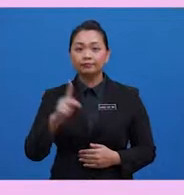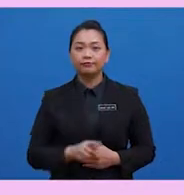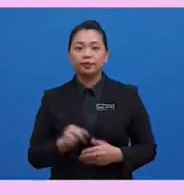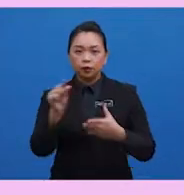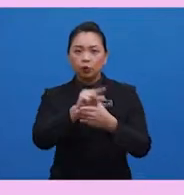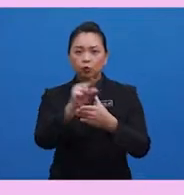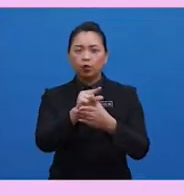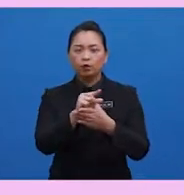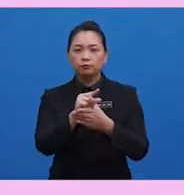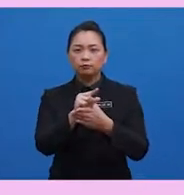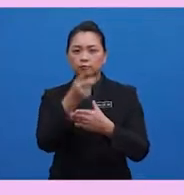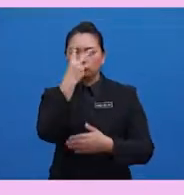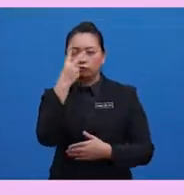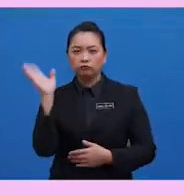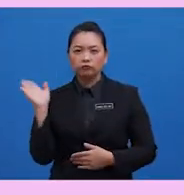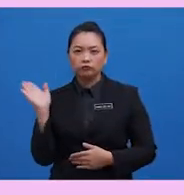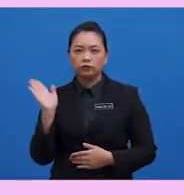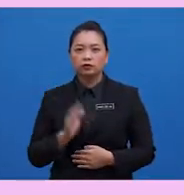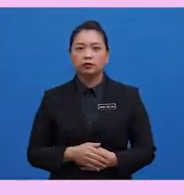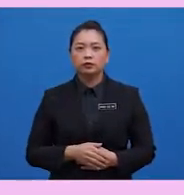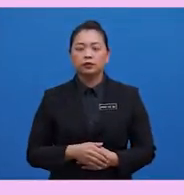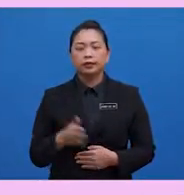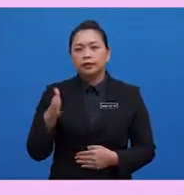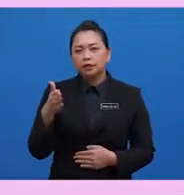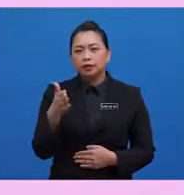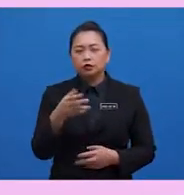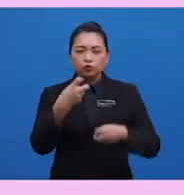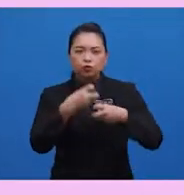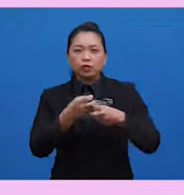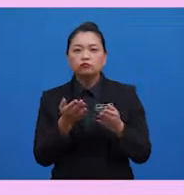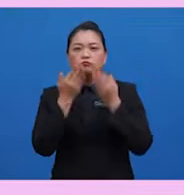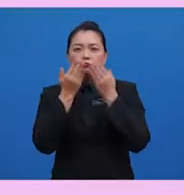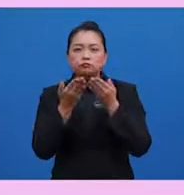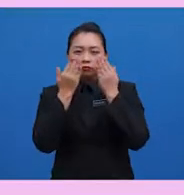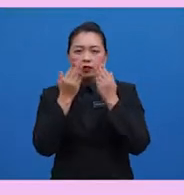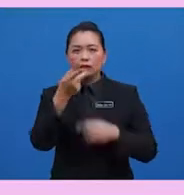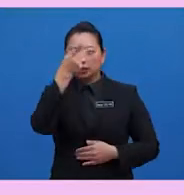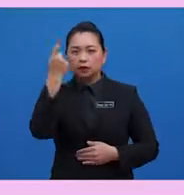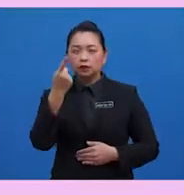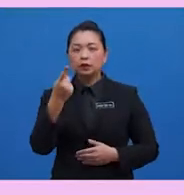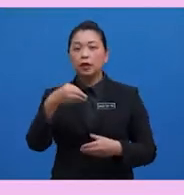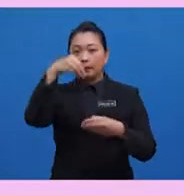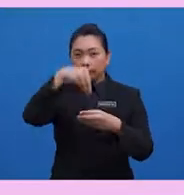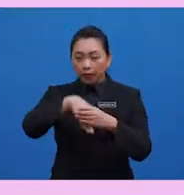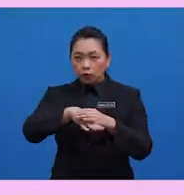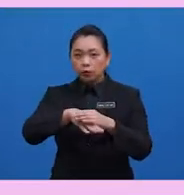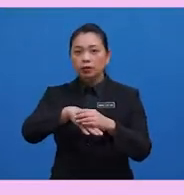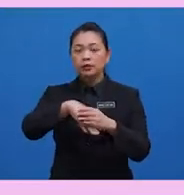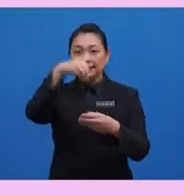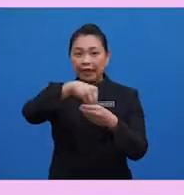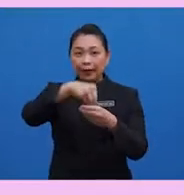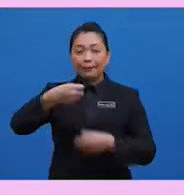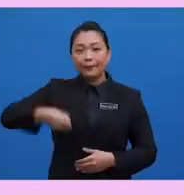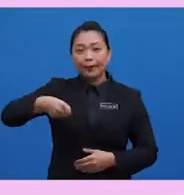ialah yang pertama, ikan mengalami kesukaran untuk bernafas kerana termasuk di dalam beg